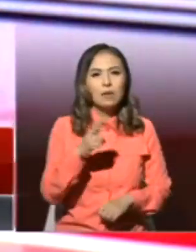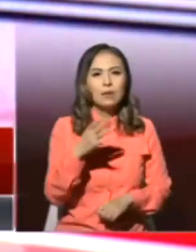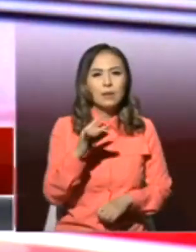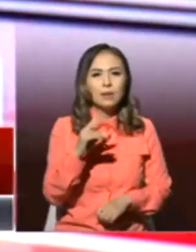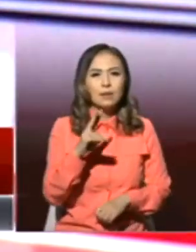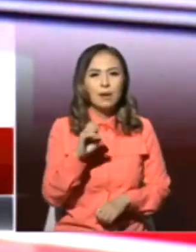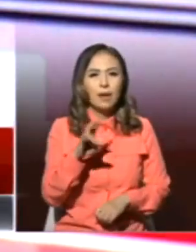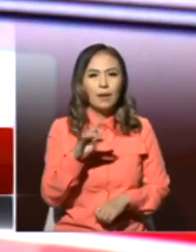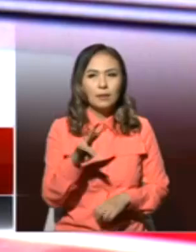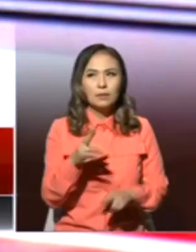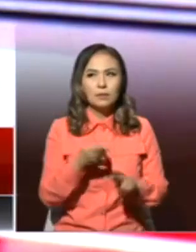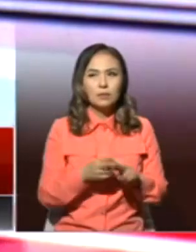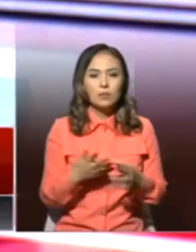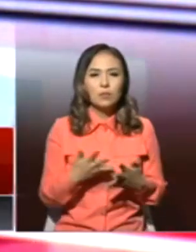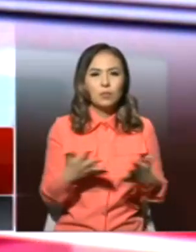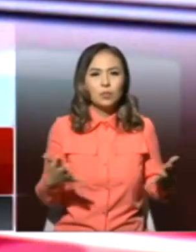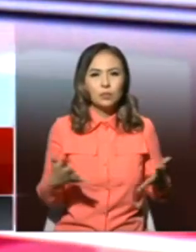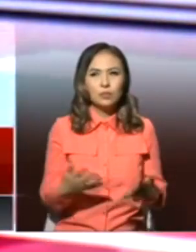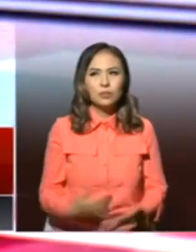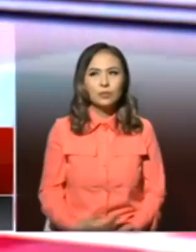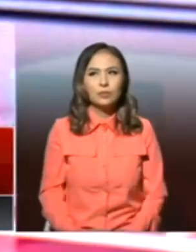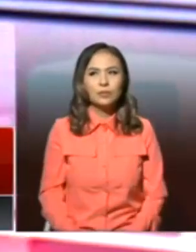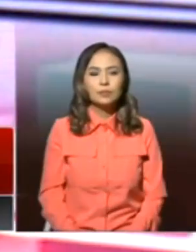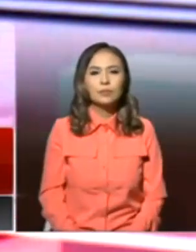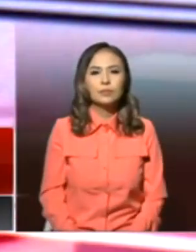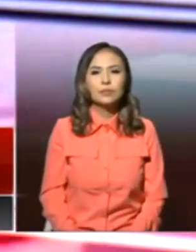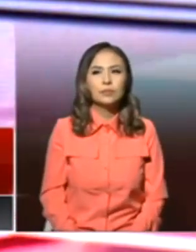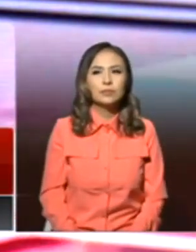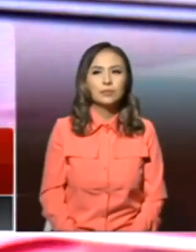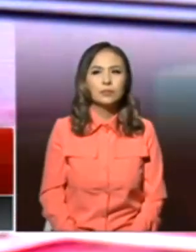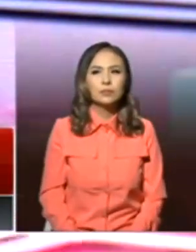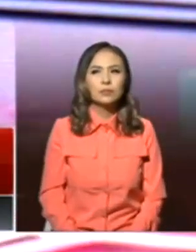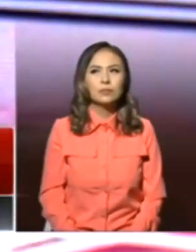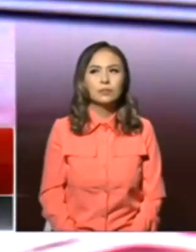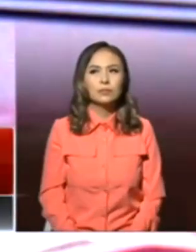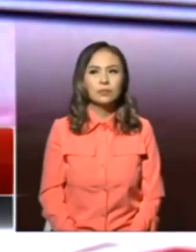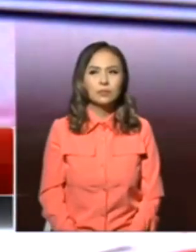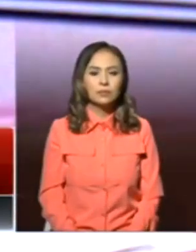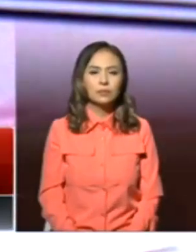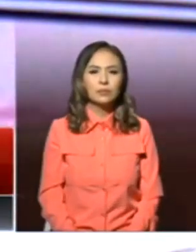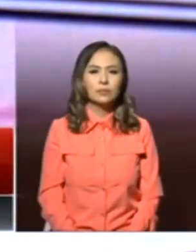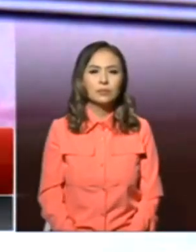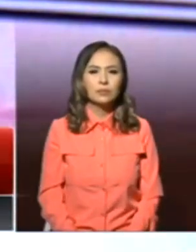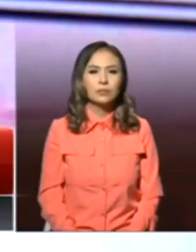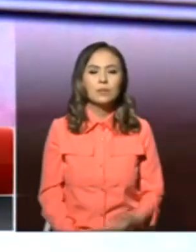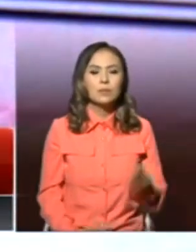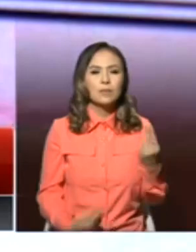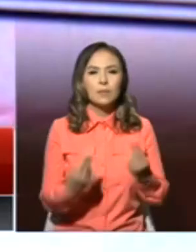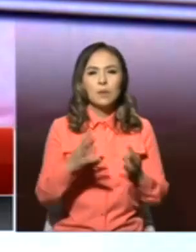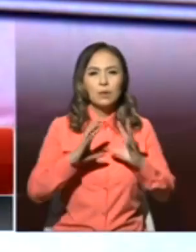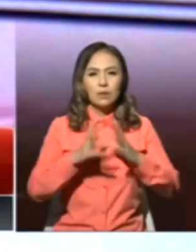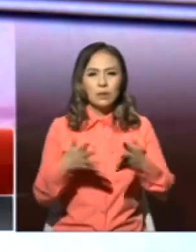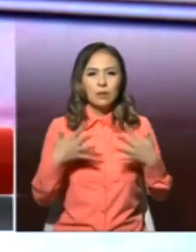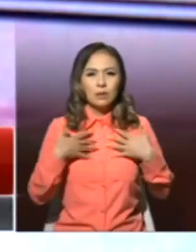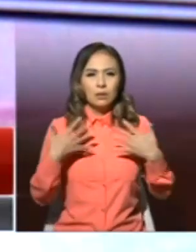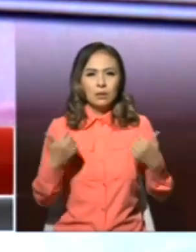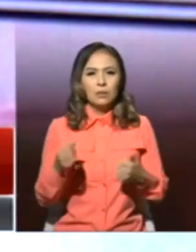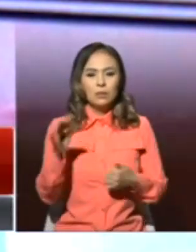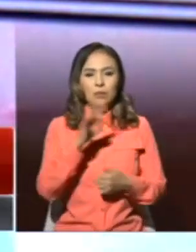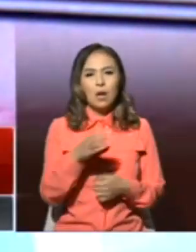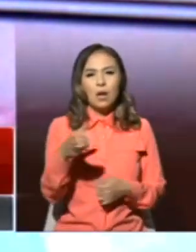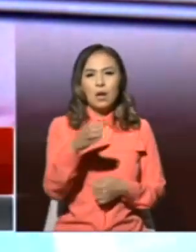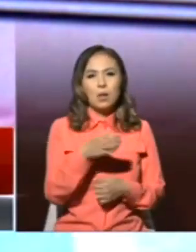баратқанда бірдей, одан даже көп. Бұл қол жетімді мәні. Мысалға, қол жетімді нәрсе, иә. Дүниежүзілік денсаулық сақтау министрлігі